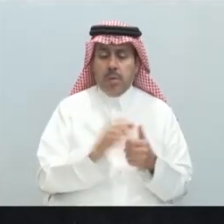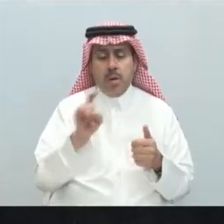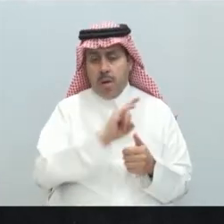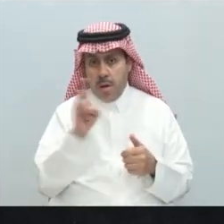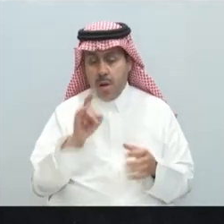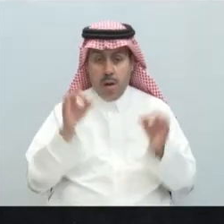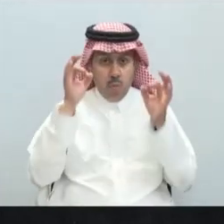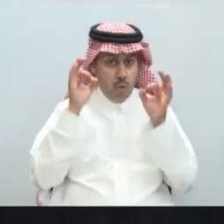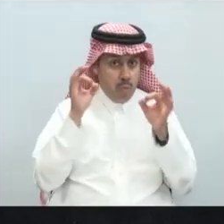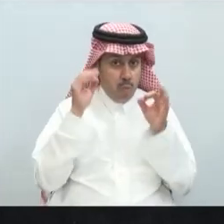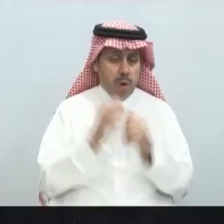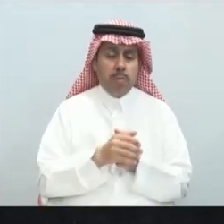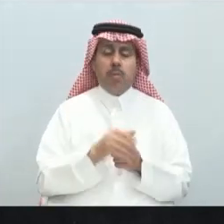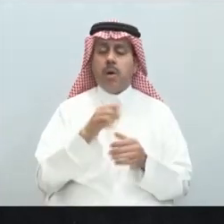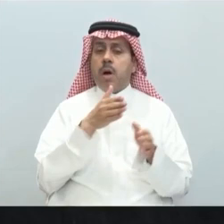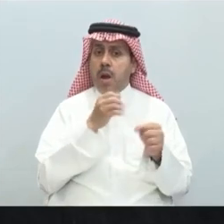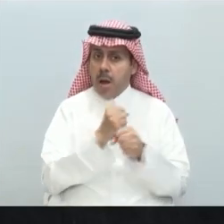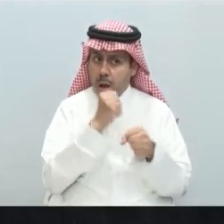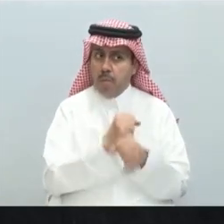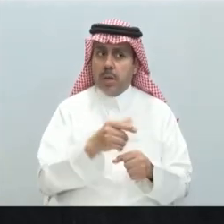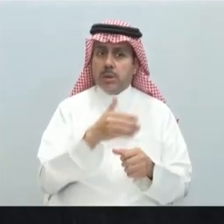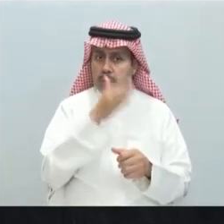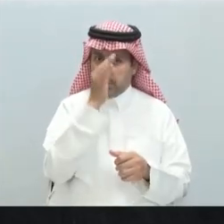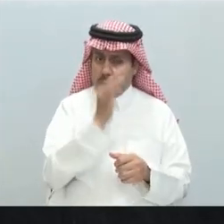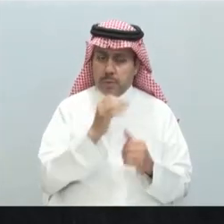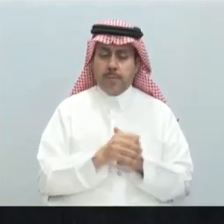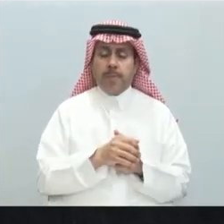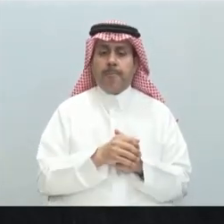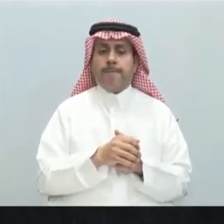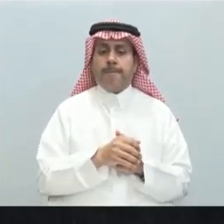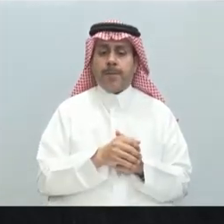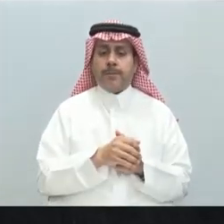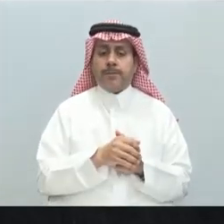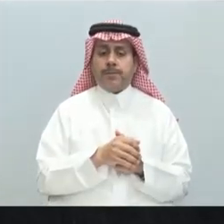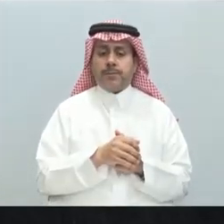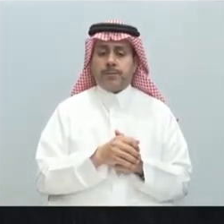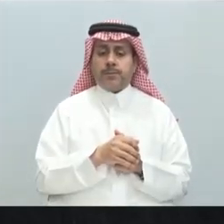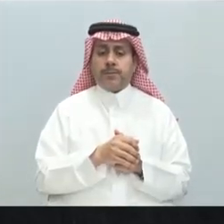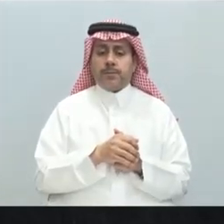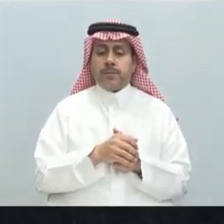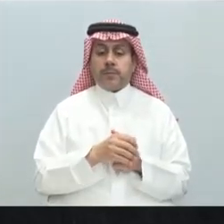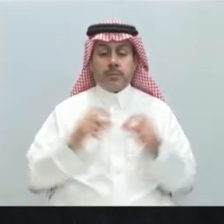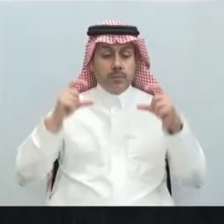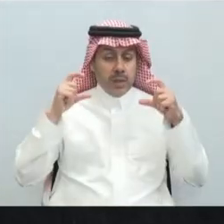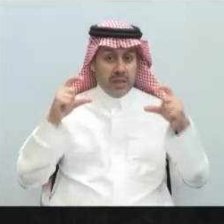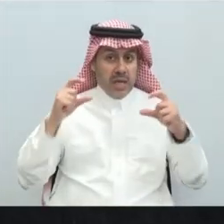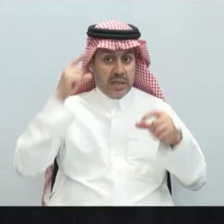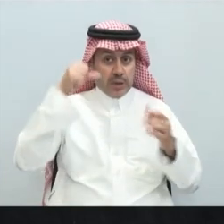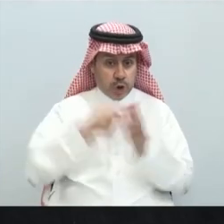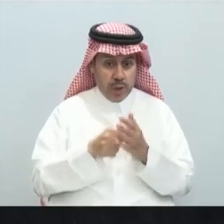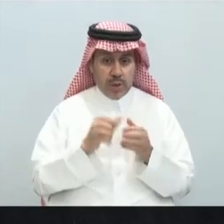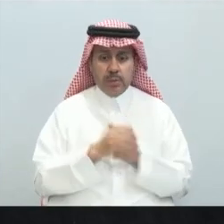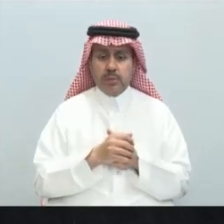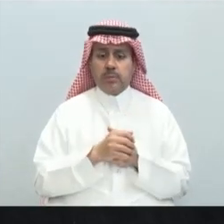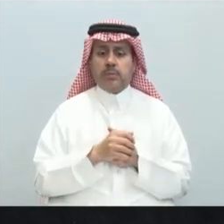يوافق الكتاب والسنه فقد يكون الاباء والاجداد على غير هدى لذلك من دلائل الجهل فاذا رايت